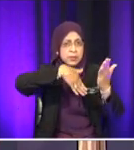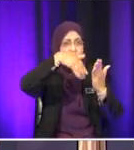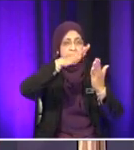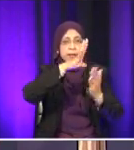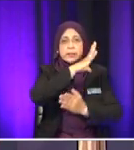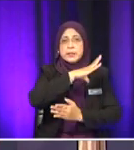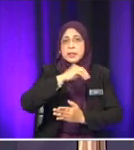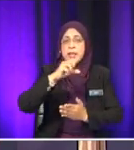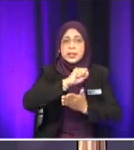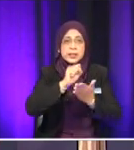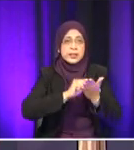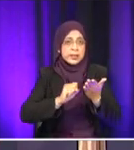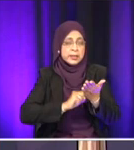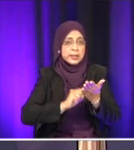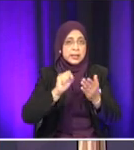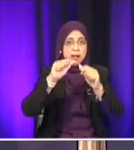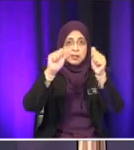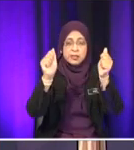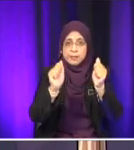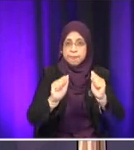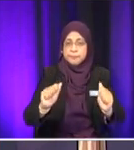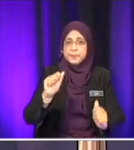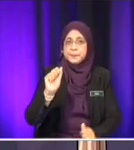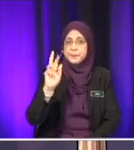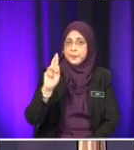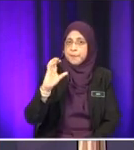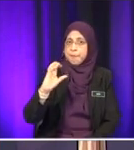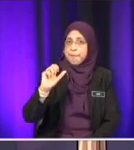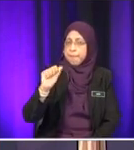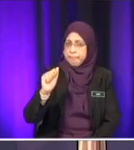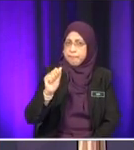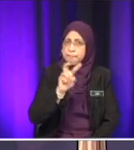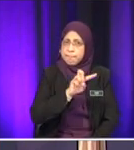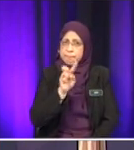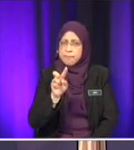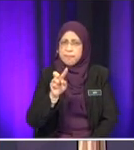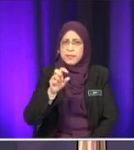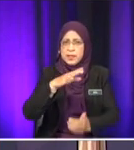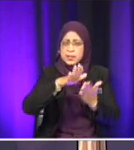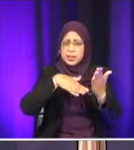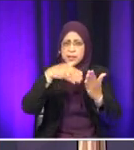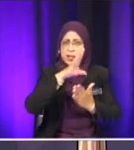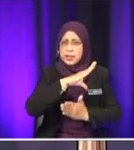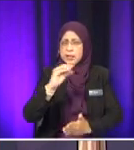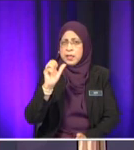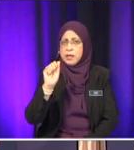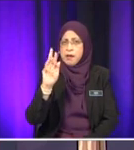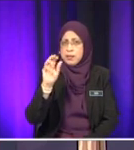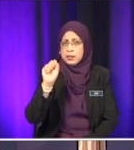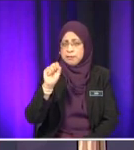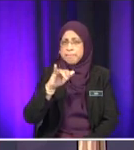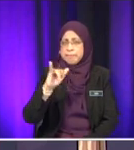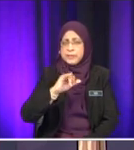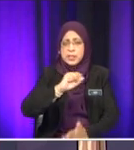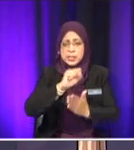kedua ini adalah di bawah tajuk seni halus online ada 4 komponen